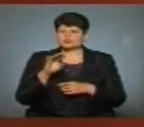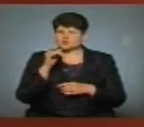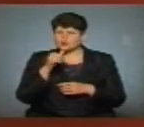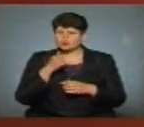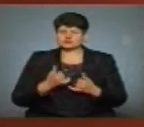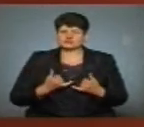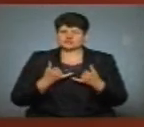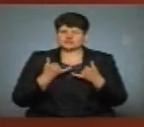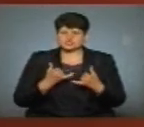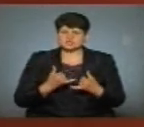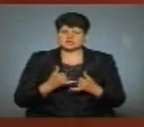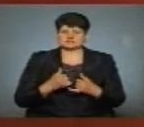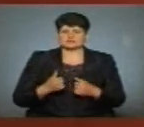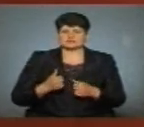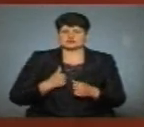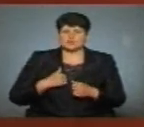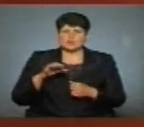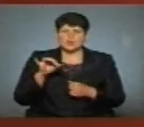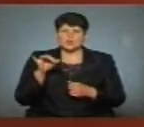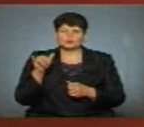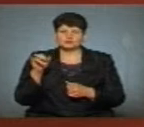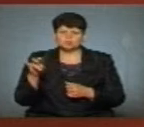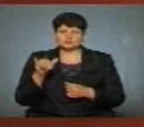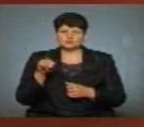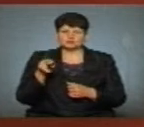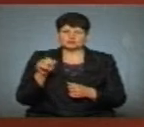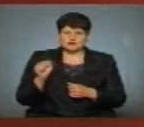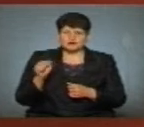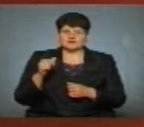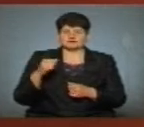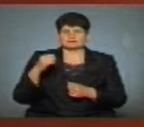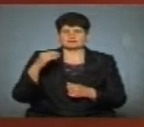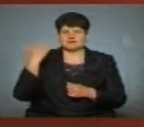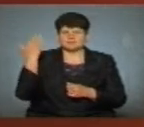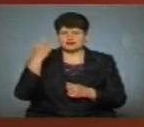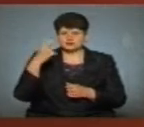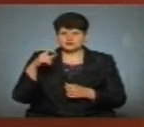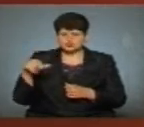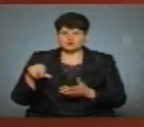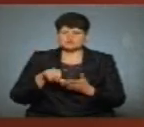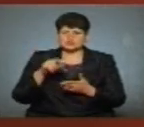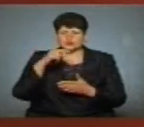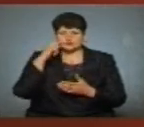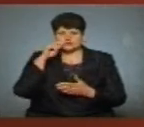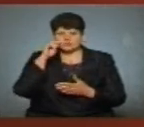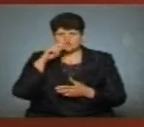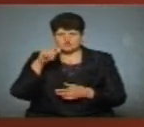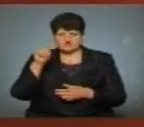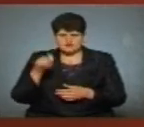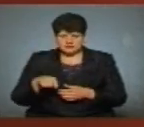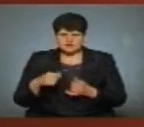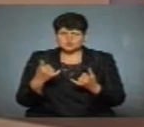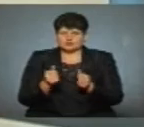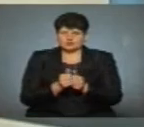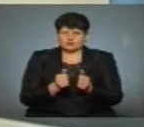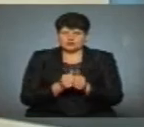на честь вояків ОУН УПА, героїв Небесної Сотні та учасників російсько-української війни. І сьогодні поряд зі